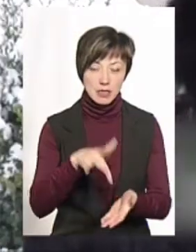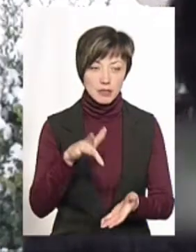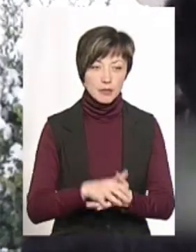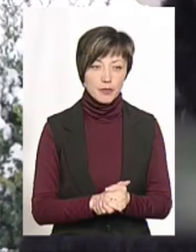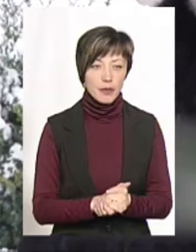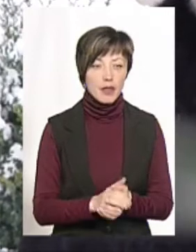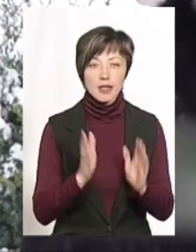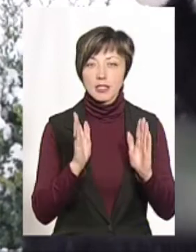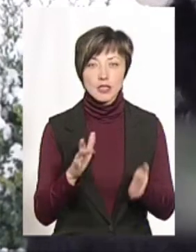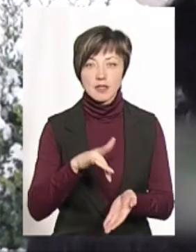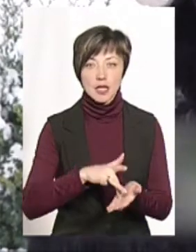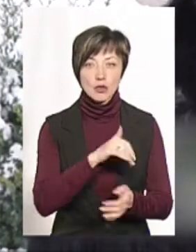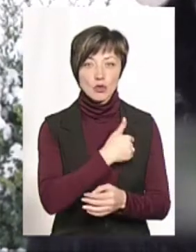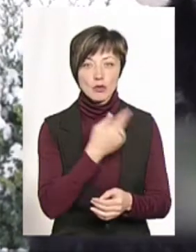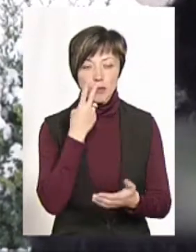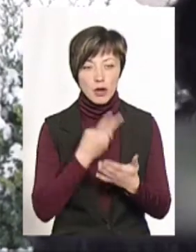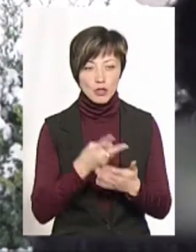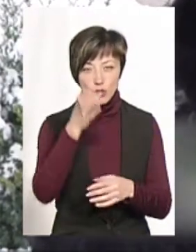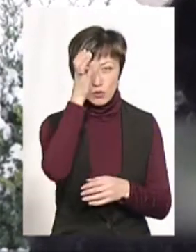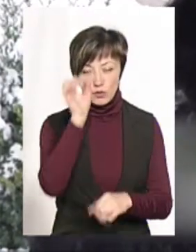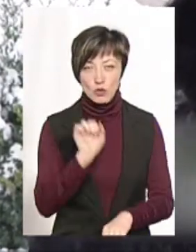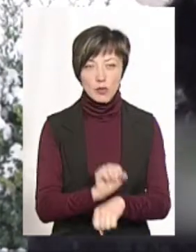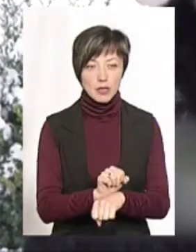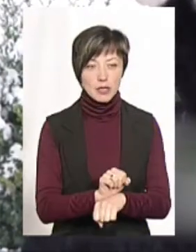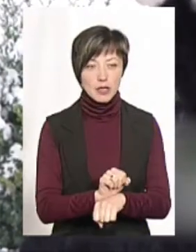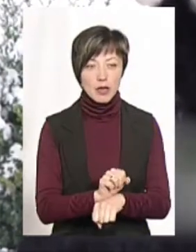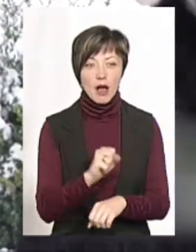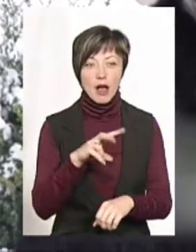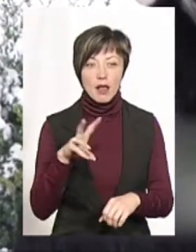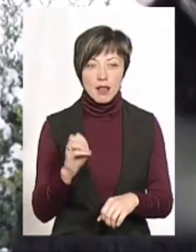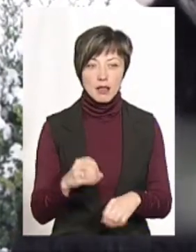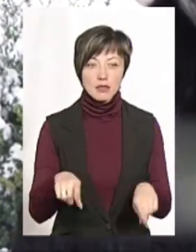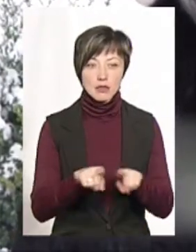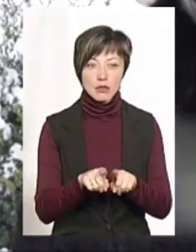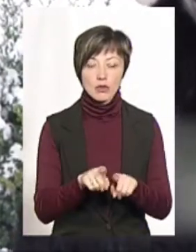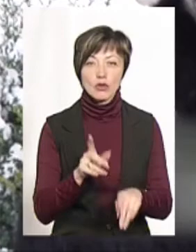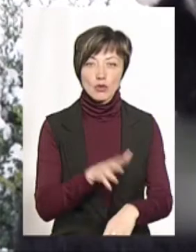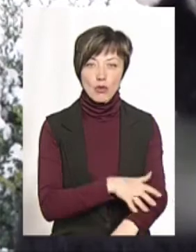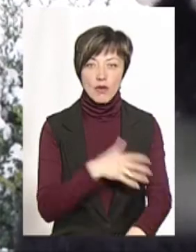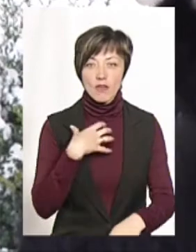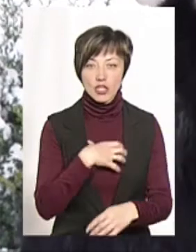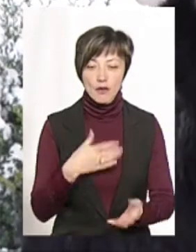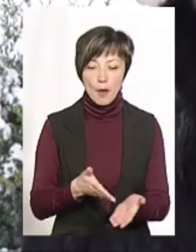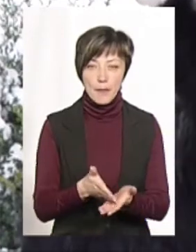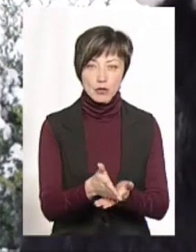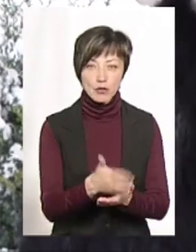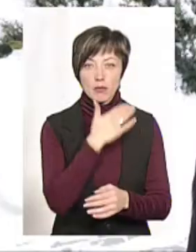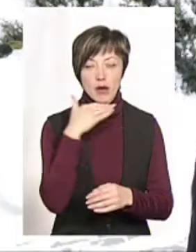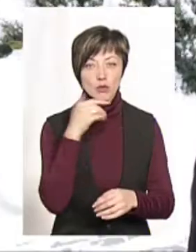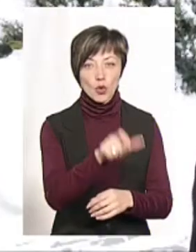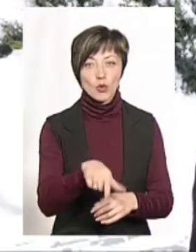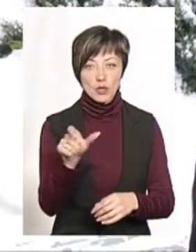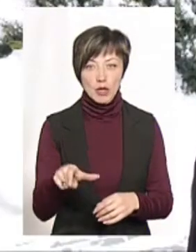лише в центрі хотілося б бачити розумні такі зупинки, але на таких довгих, важливих маршрутах, де багато